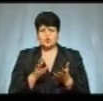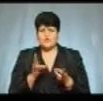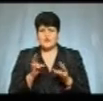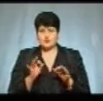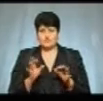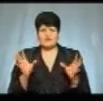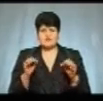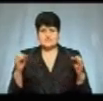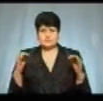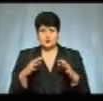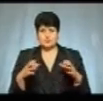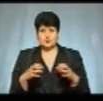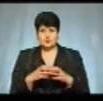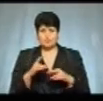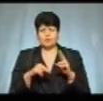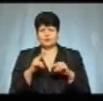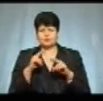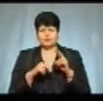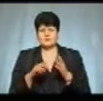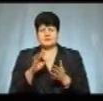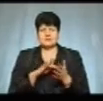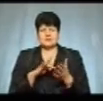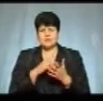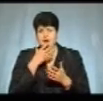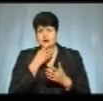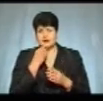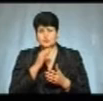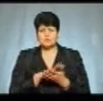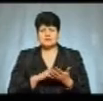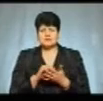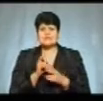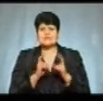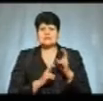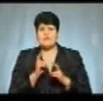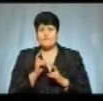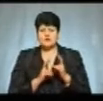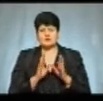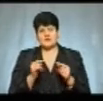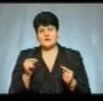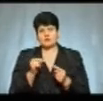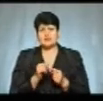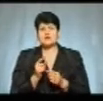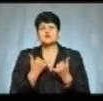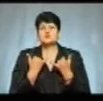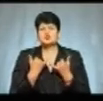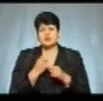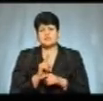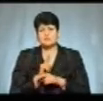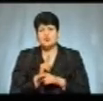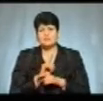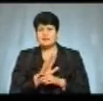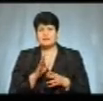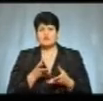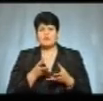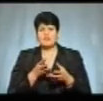всі зберуться разом, побудуємо такий централізований, гарний утилізавод, який буде відповідати сучасним нормам і не буде впливу